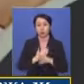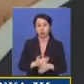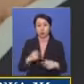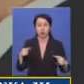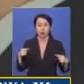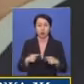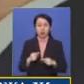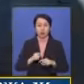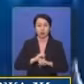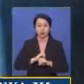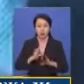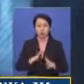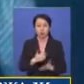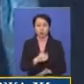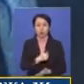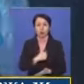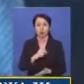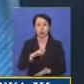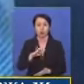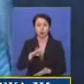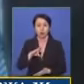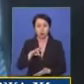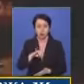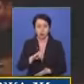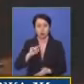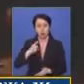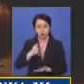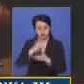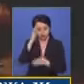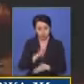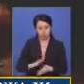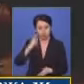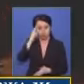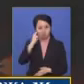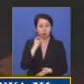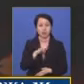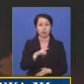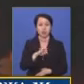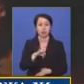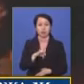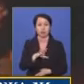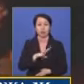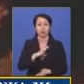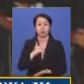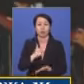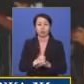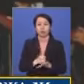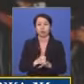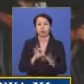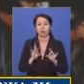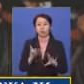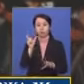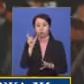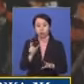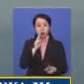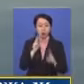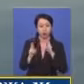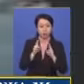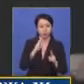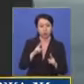поддержали антиядерную инициативу Елбасы. Первый президент Казахстана Нурсултан Назарбаев стал ключевым спикером